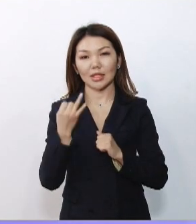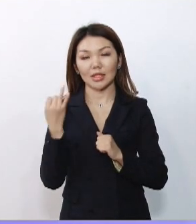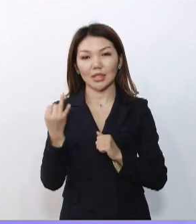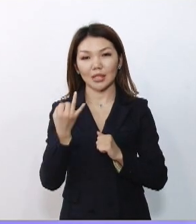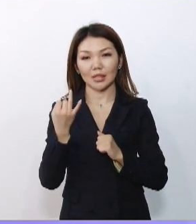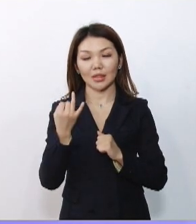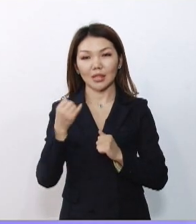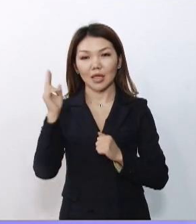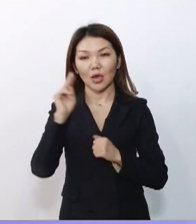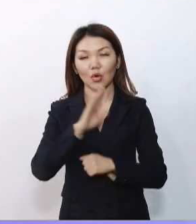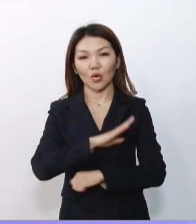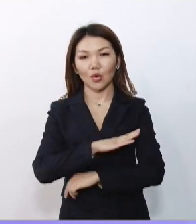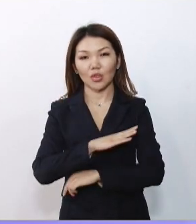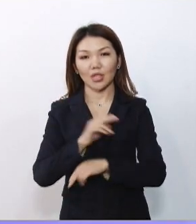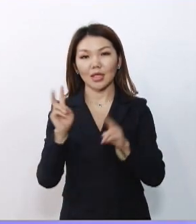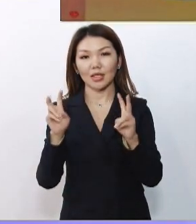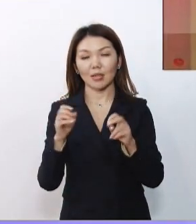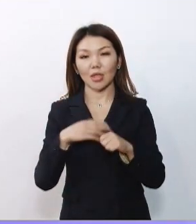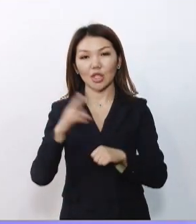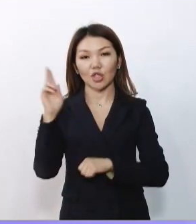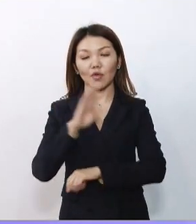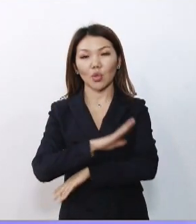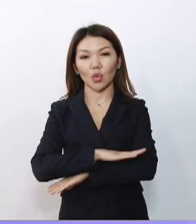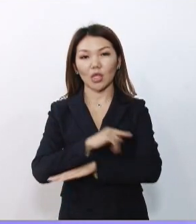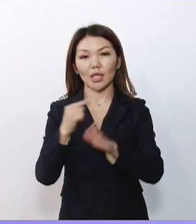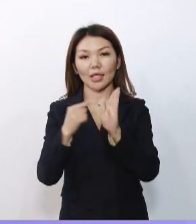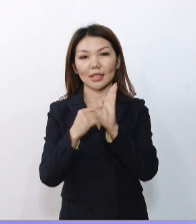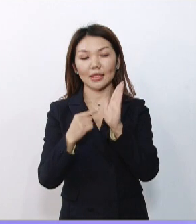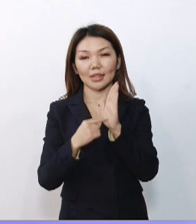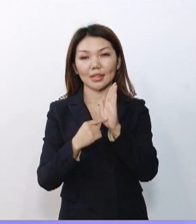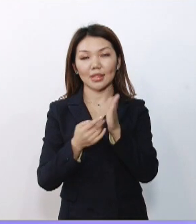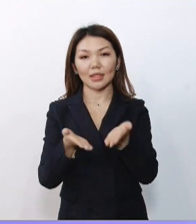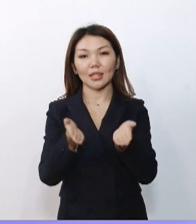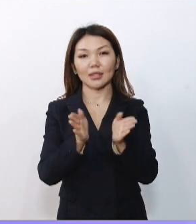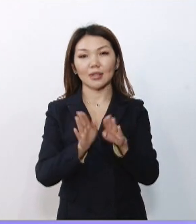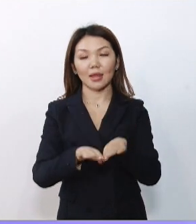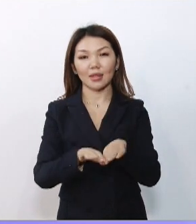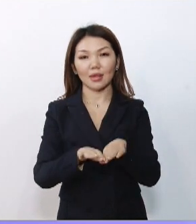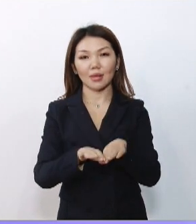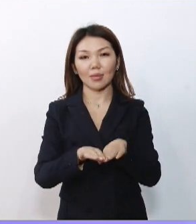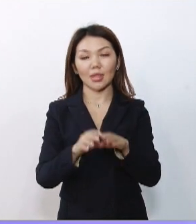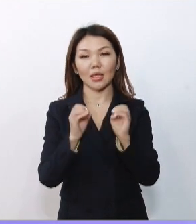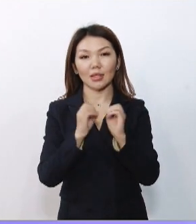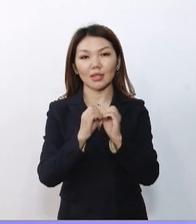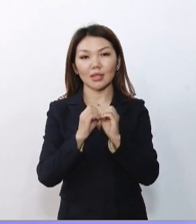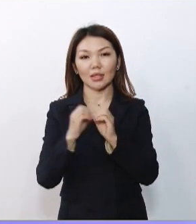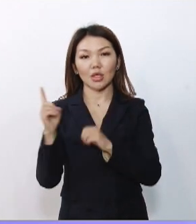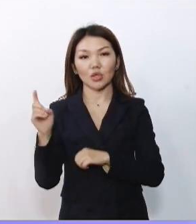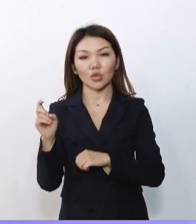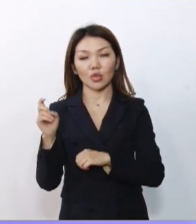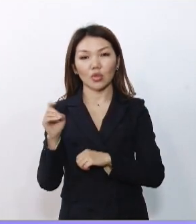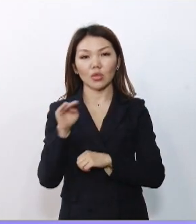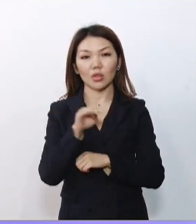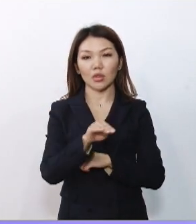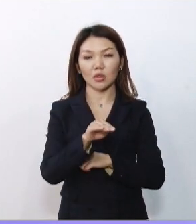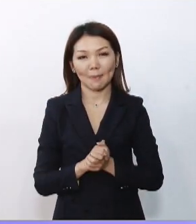уроке. Тема нашего урока – деление с остатка на 10, 100,